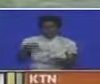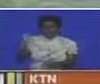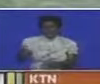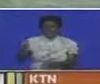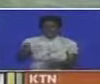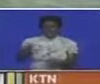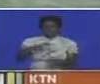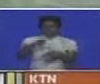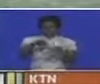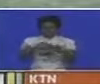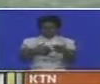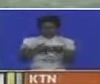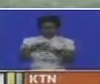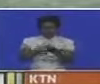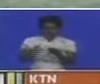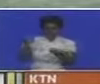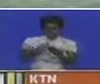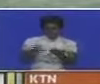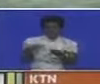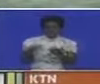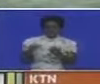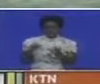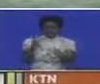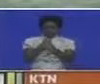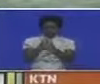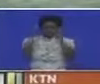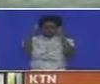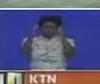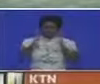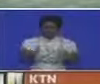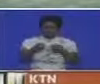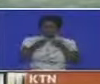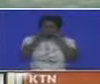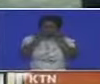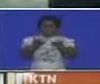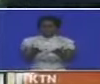every kabla every week. Lazima tutengeneze posters to inform